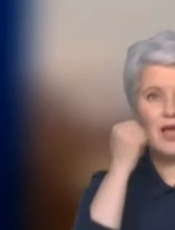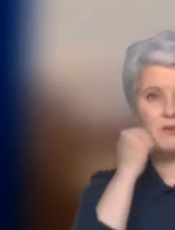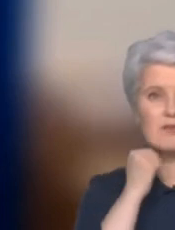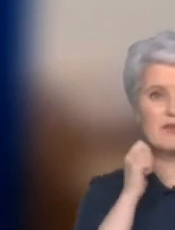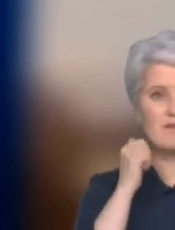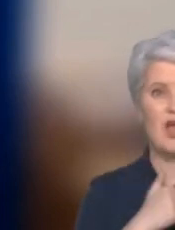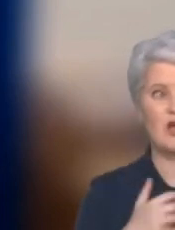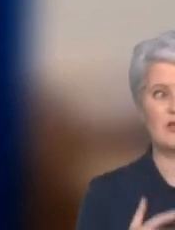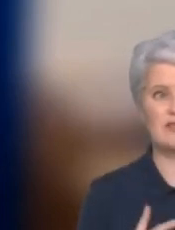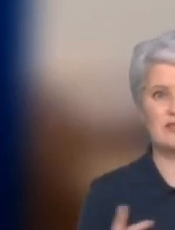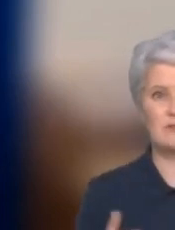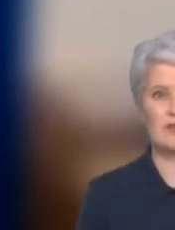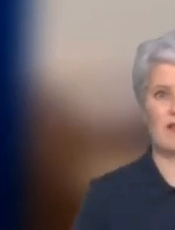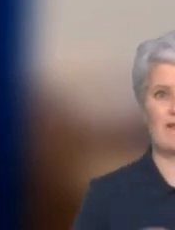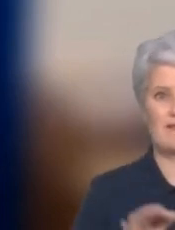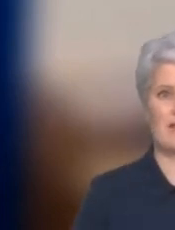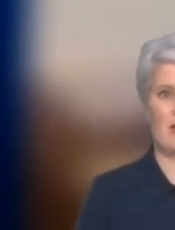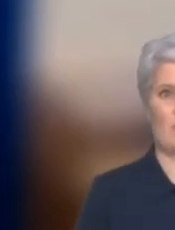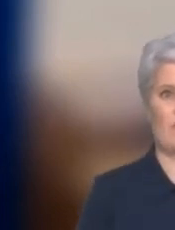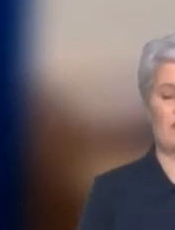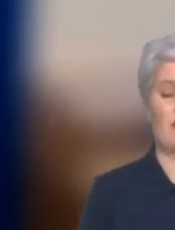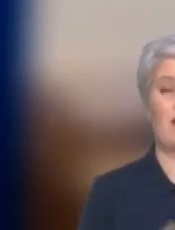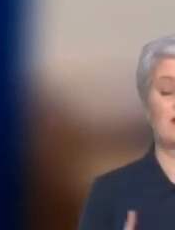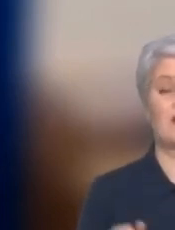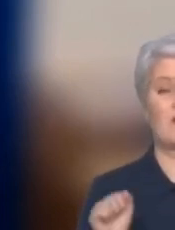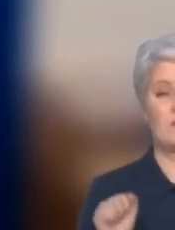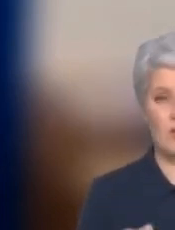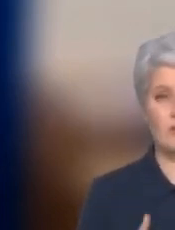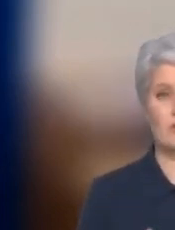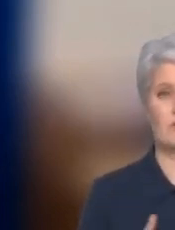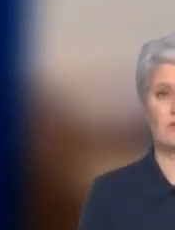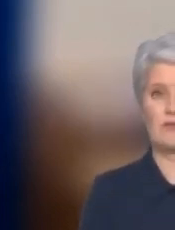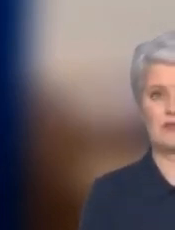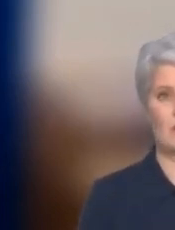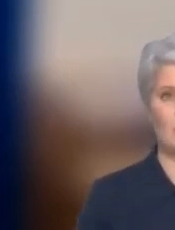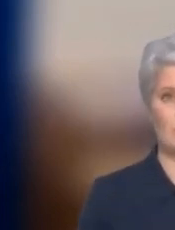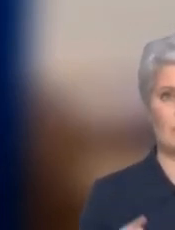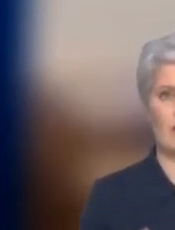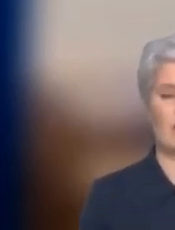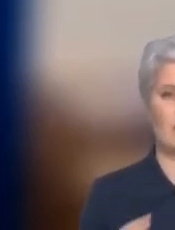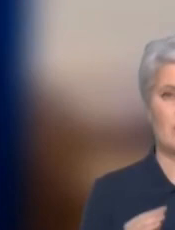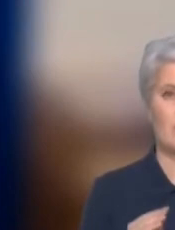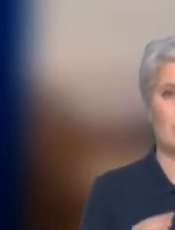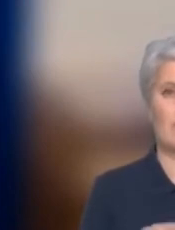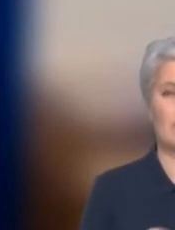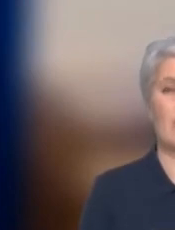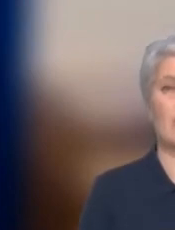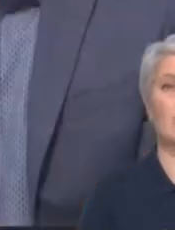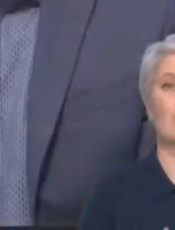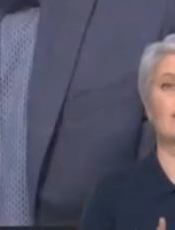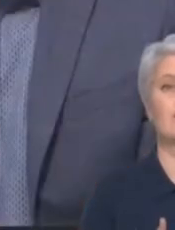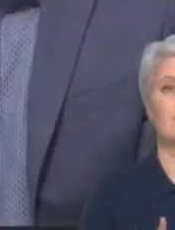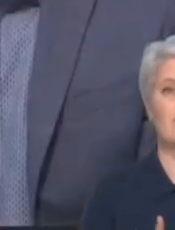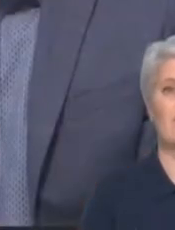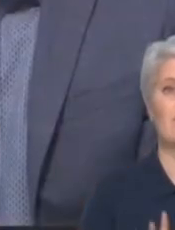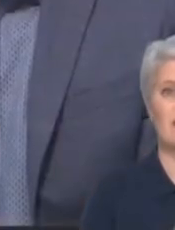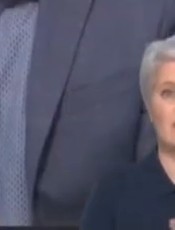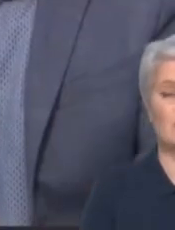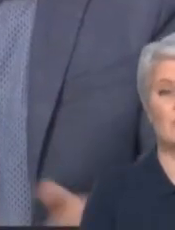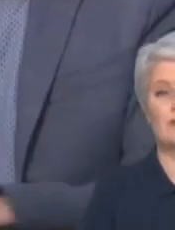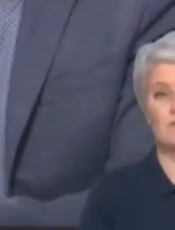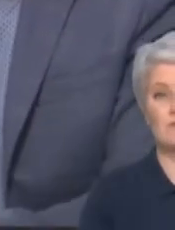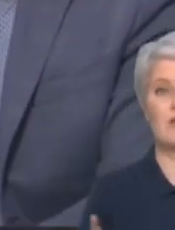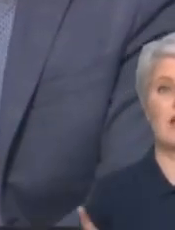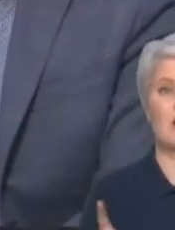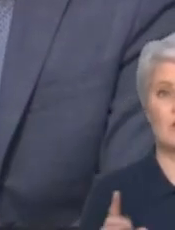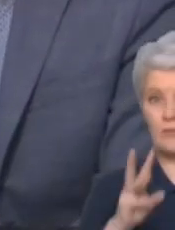би хотіла збільшити ці відрахування. То сьогодні вона може це зробити самостійно, доплативши до страхового внеску, таким чином збільшивши собі